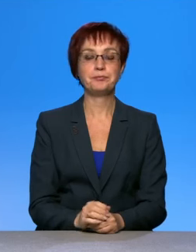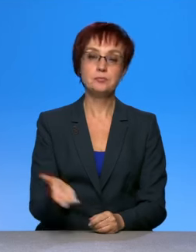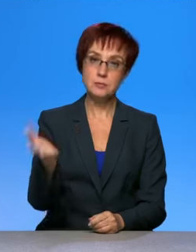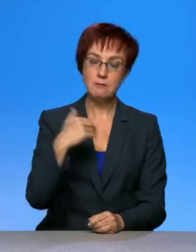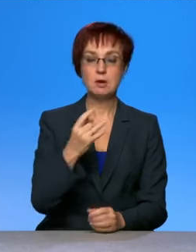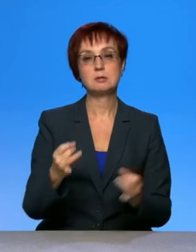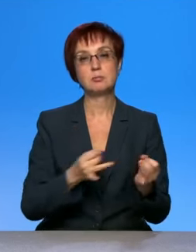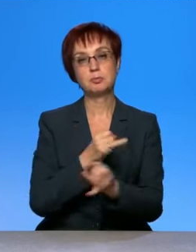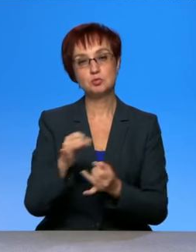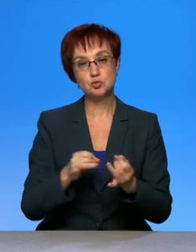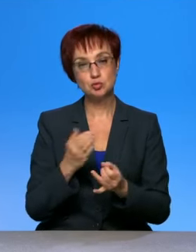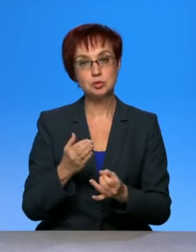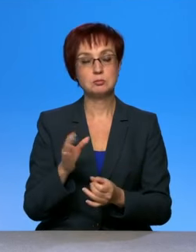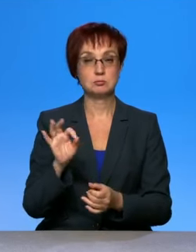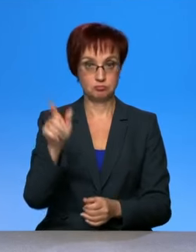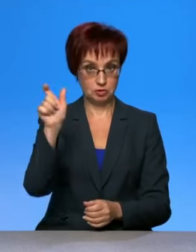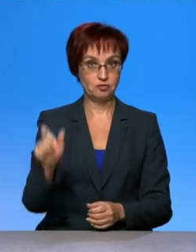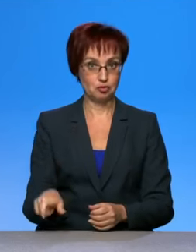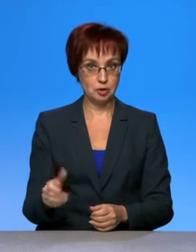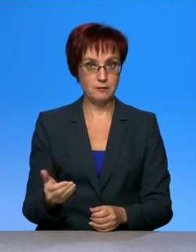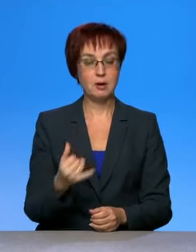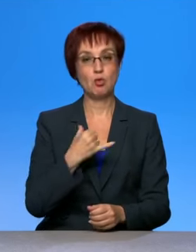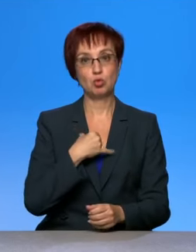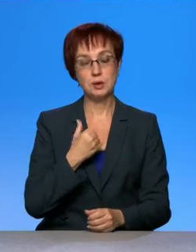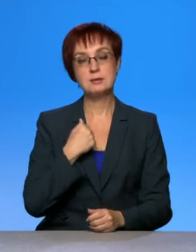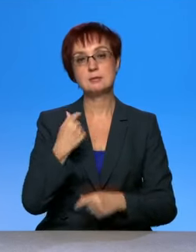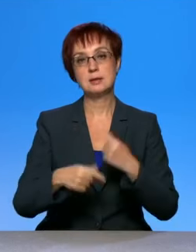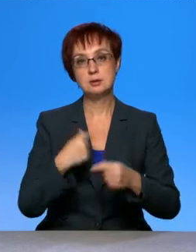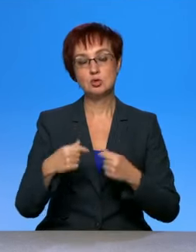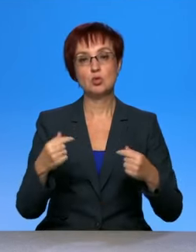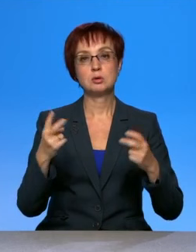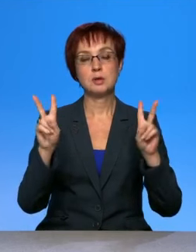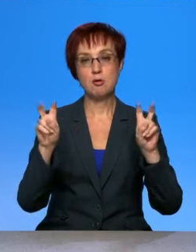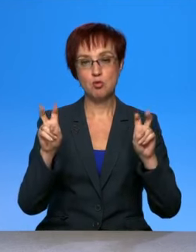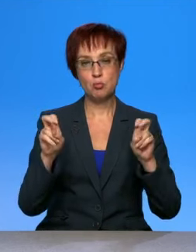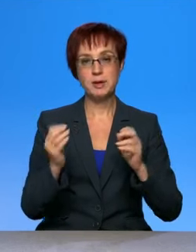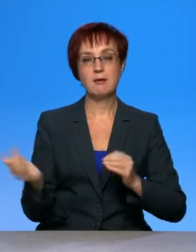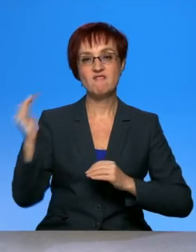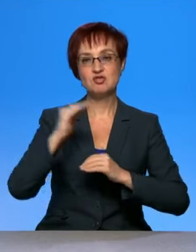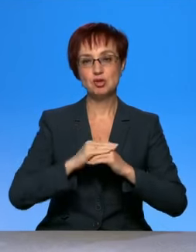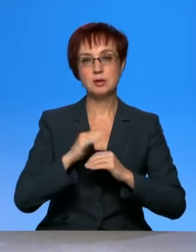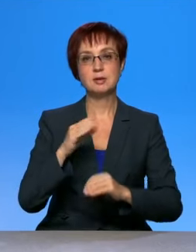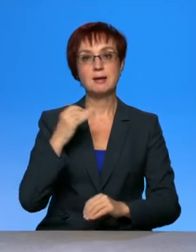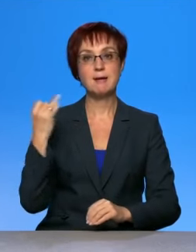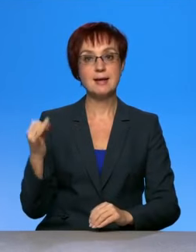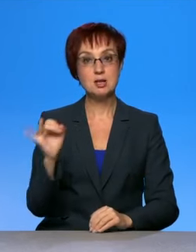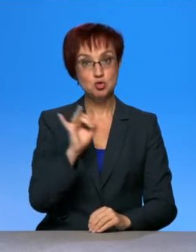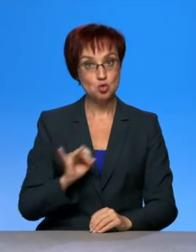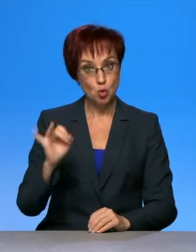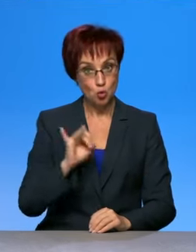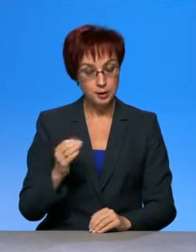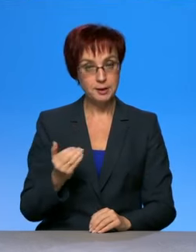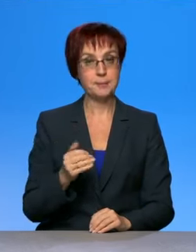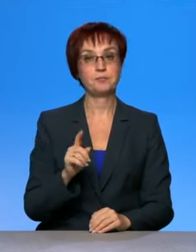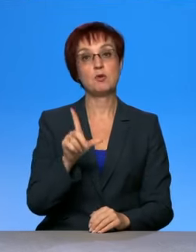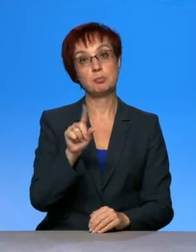бран что им двигало у нас в эфире друзья наша традиционная рубрика вечерня истории по понедельникам Мы всегда встречаемся с Леонидом михайловичем млечиным